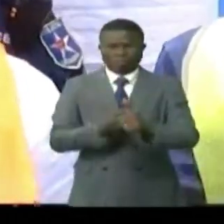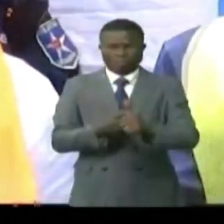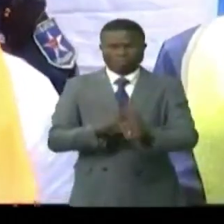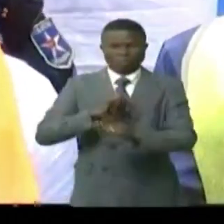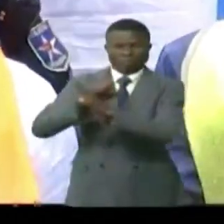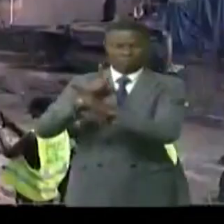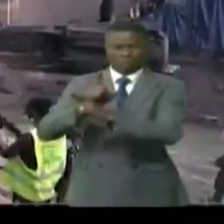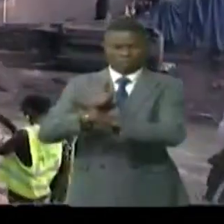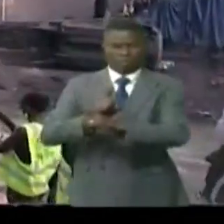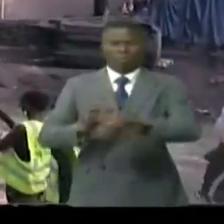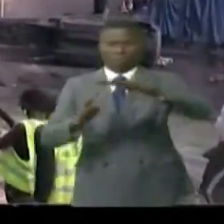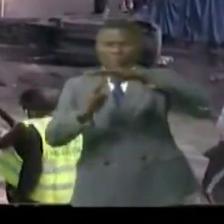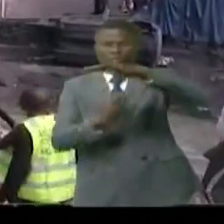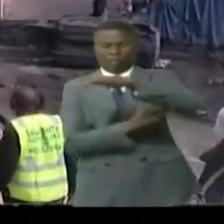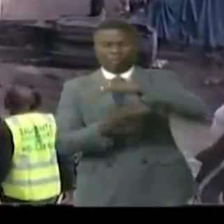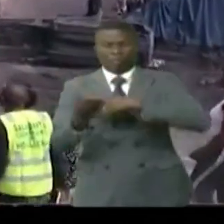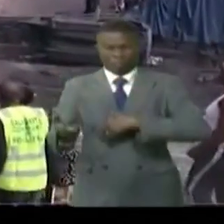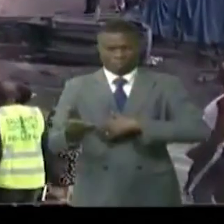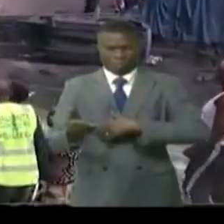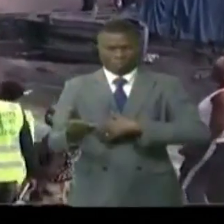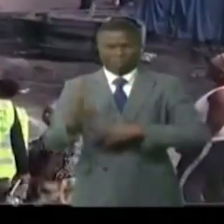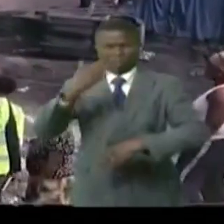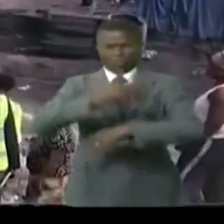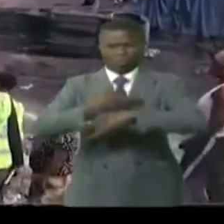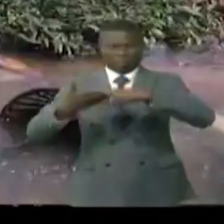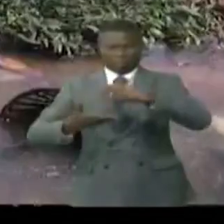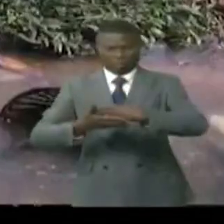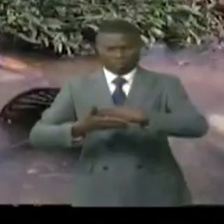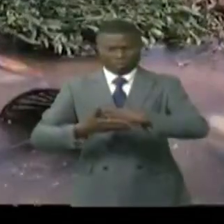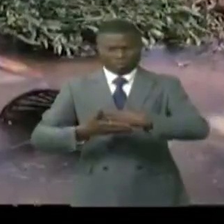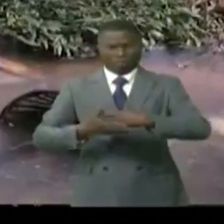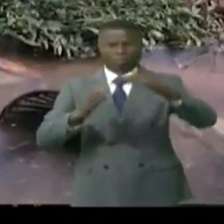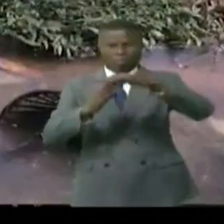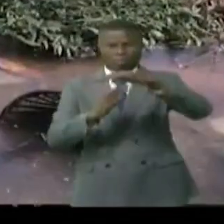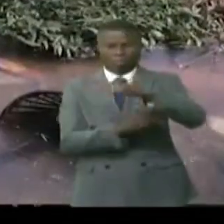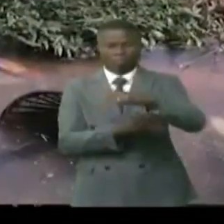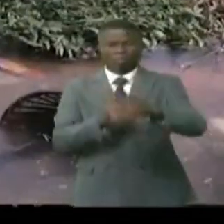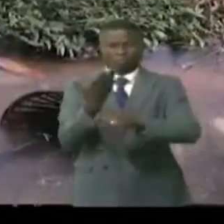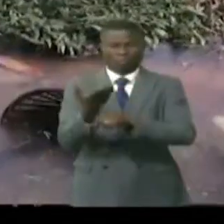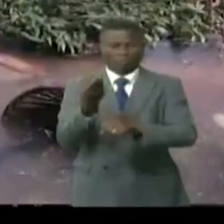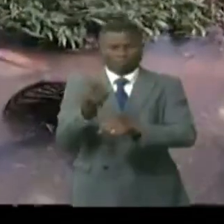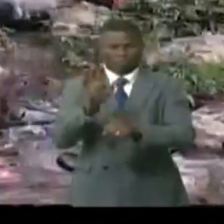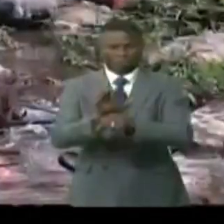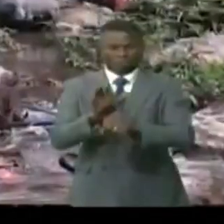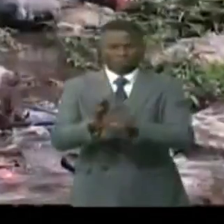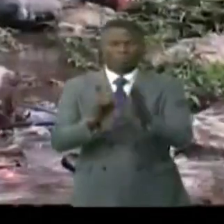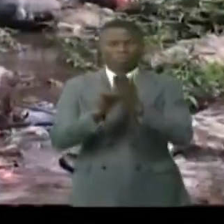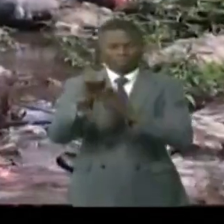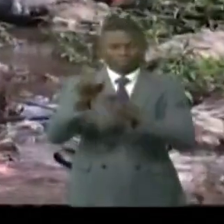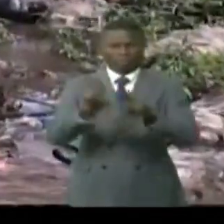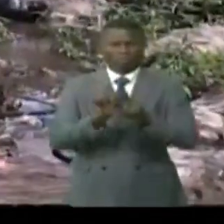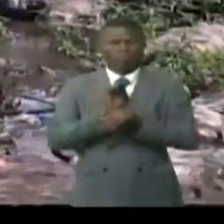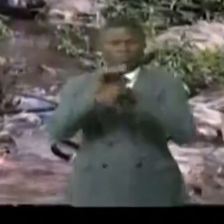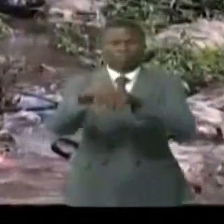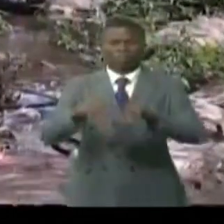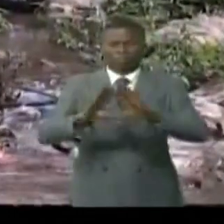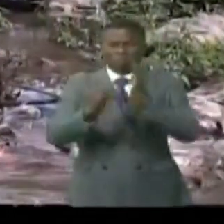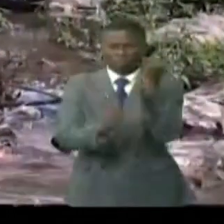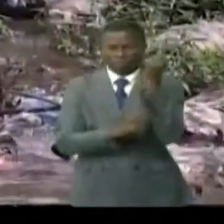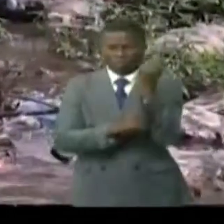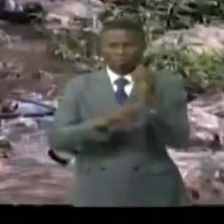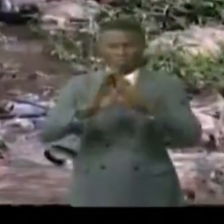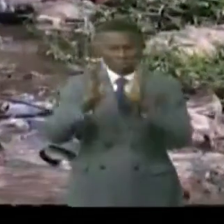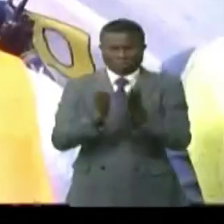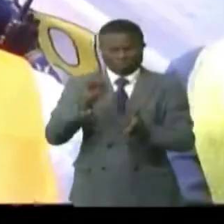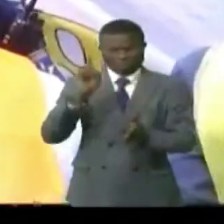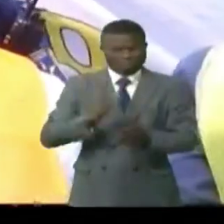protéger notre ouvrage parce que pour construire de telles infrastructures demande beaucoup de moyens. Le développement, c'est l'implication de tout un chacun.